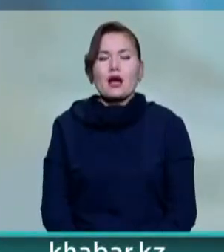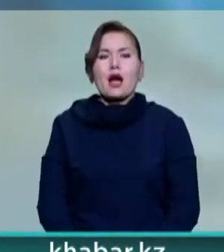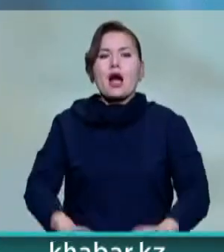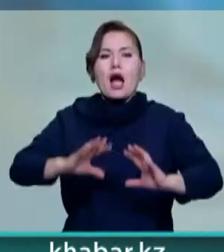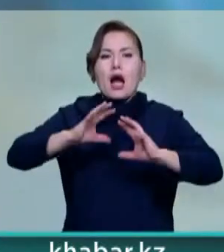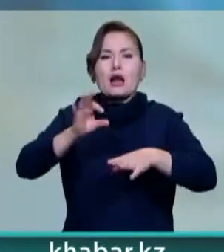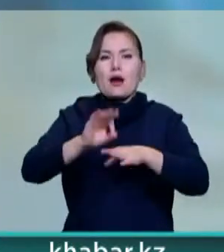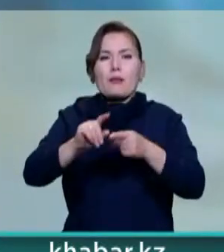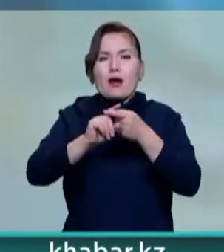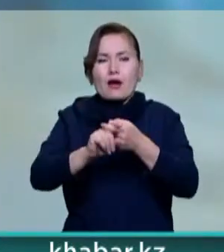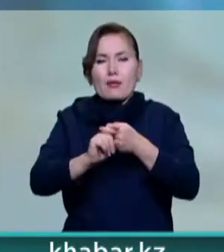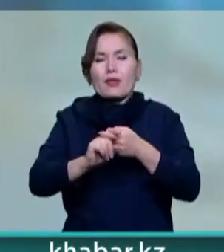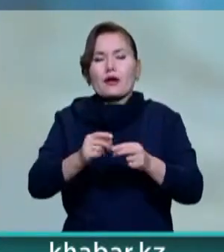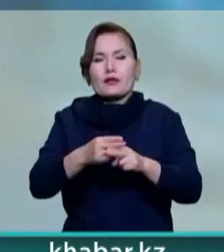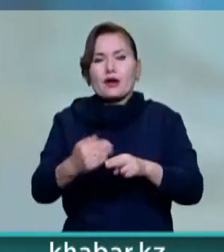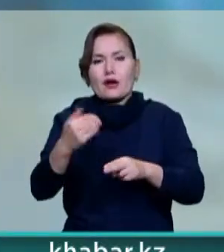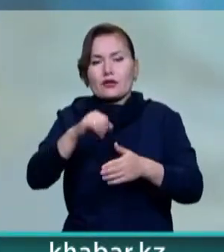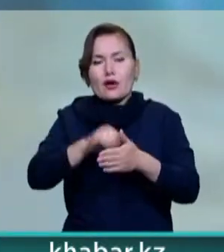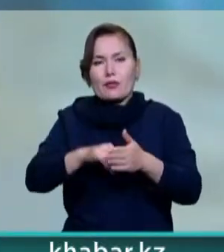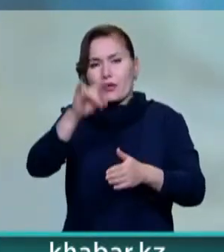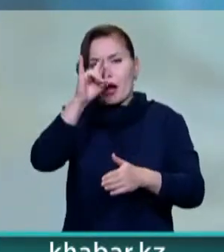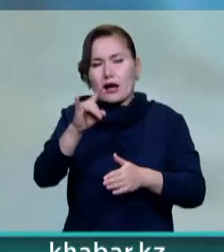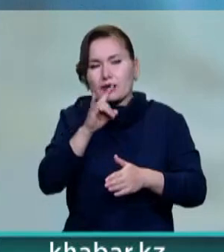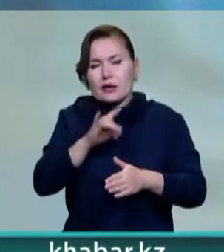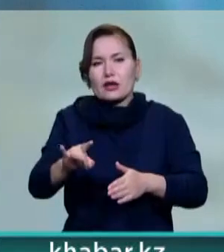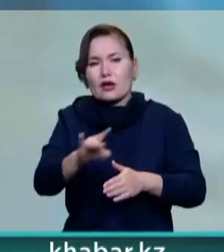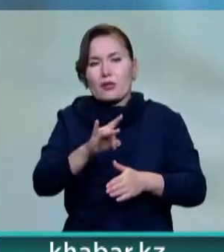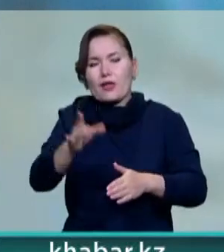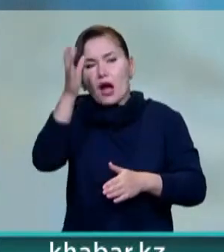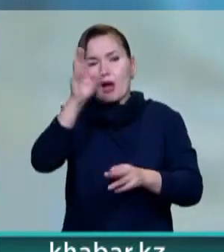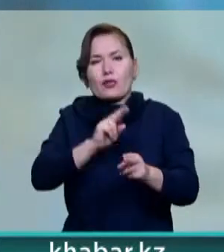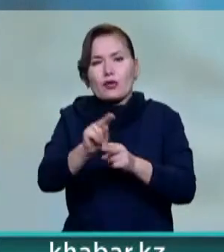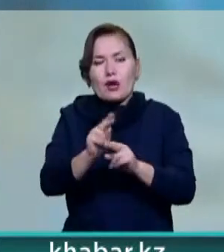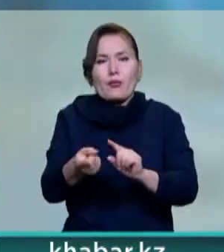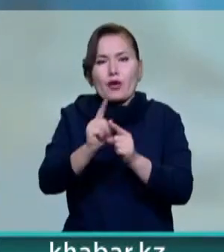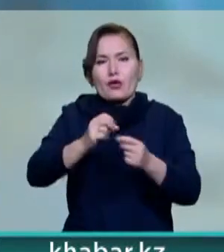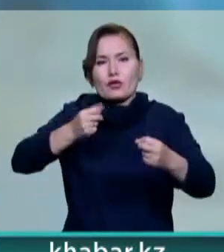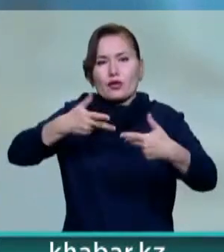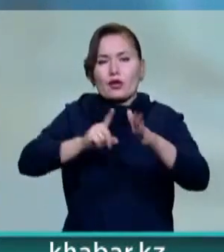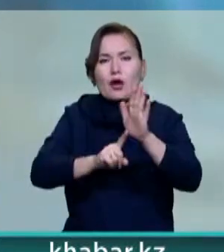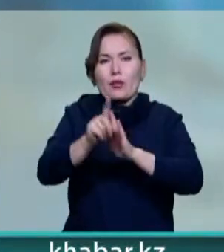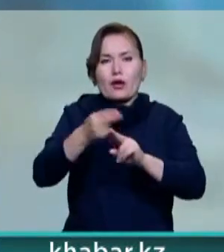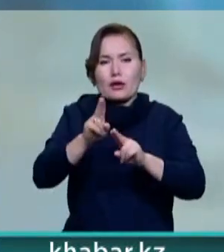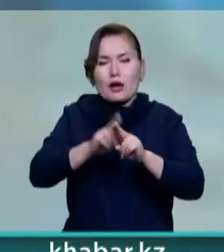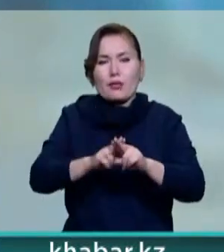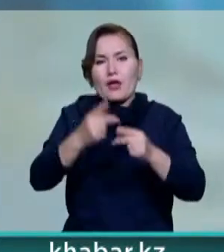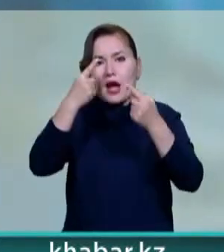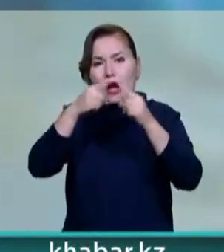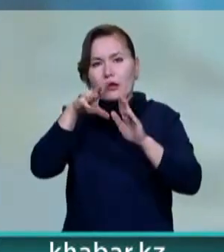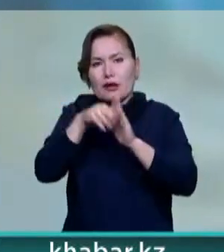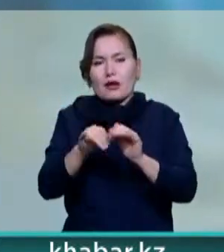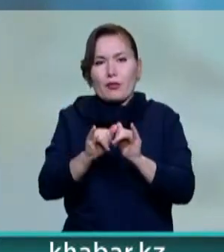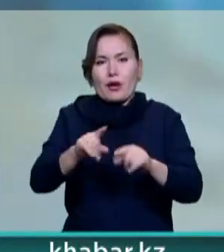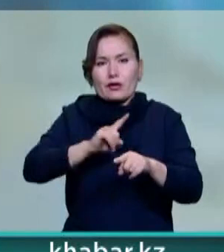Әлемдік пандемия қазақстандық білім саласын модернизациялауға мүмкіндік береді. Қашықтан оқыту процесі озық IT технологияларды